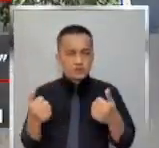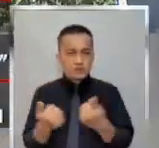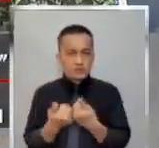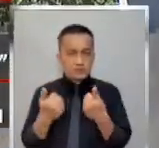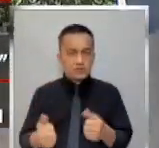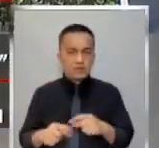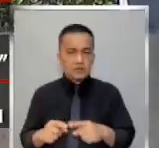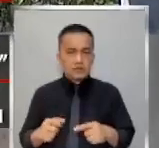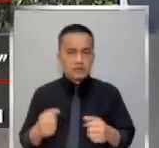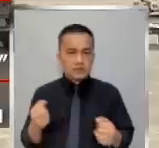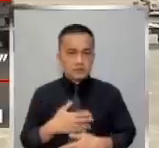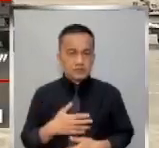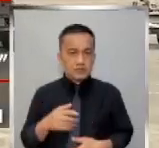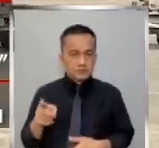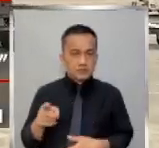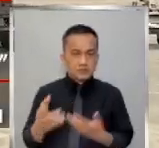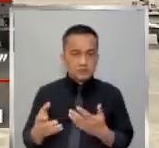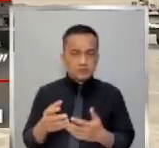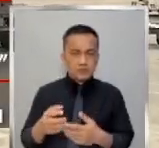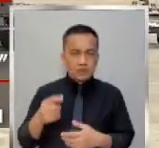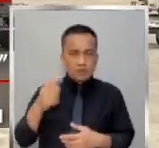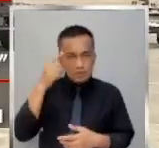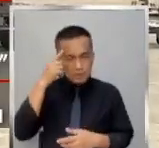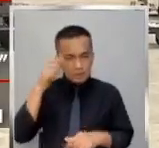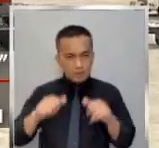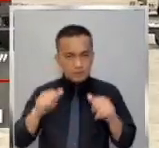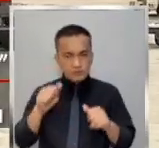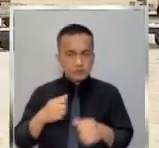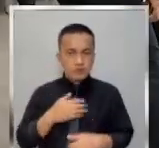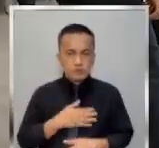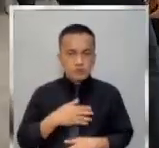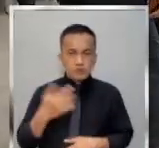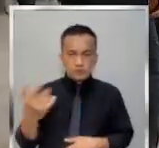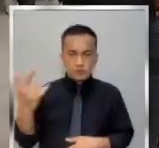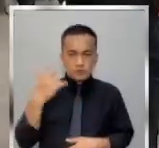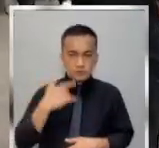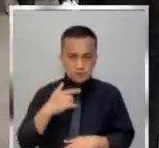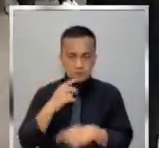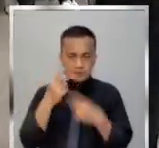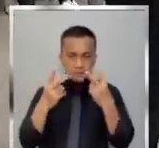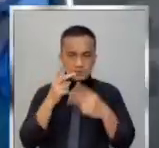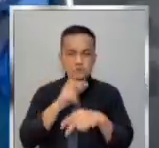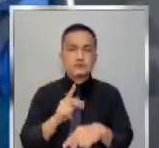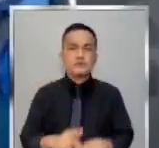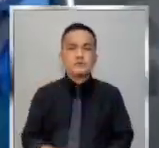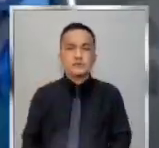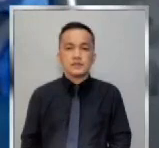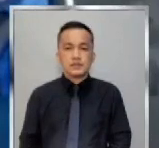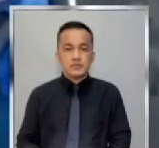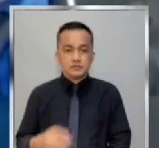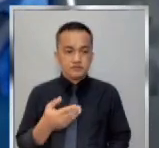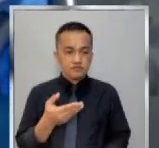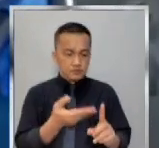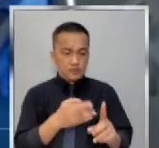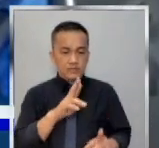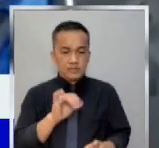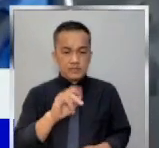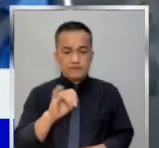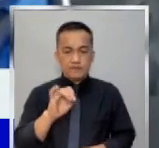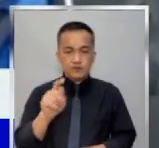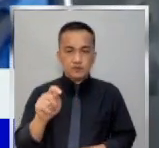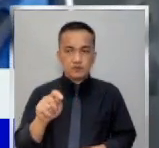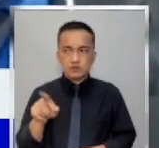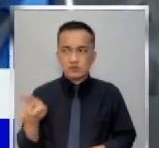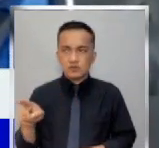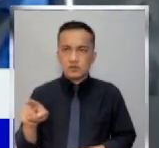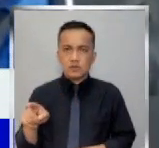ito at baka magdalawang isip na ang mga gustong bumisita sa Pilipinas. Ayon kay Rica Fort, kung na-traumatize sila,